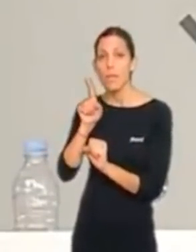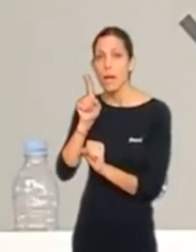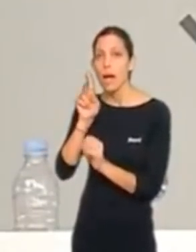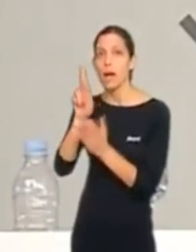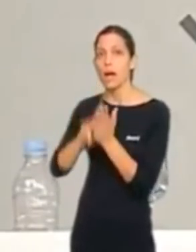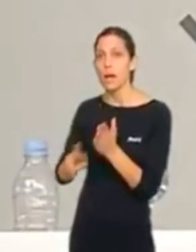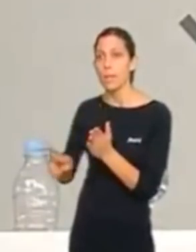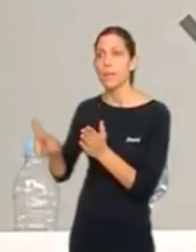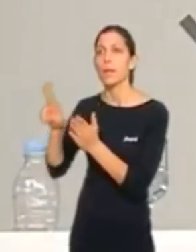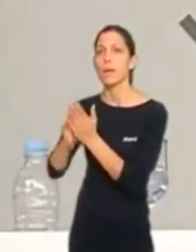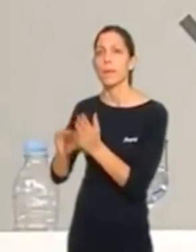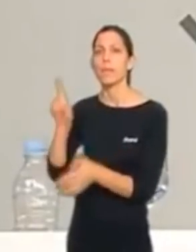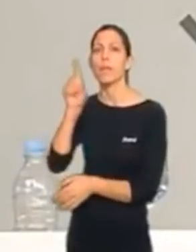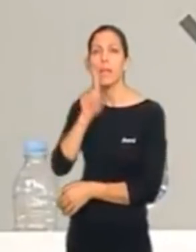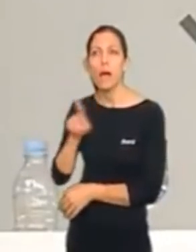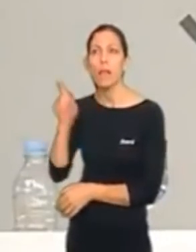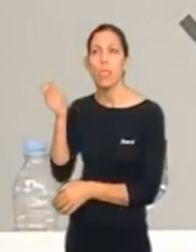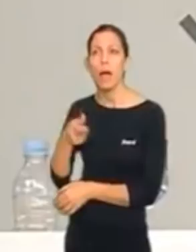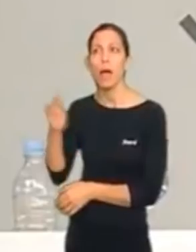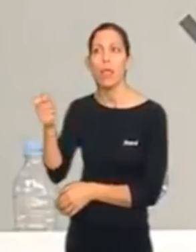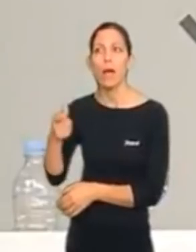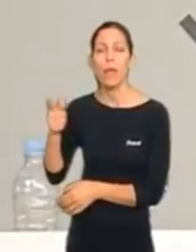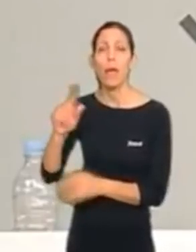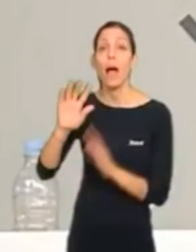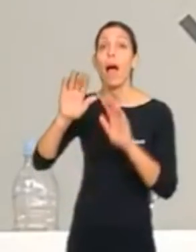la converteix en veritat.